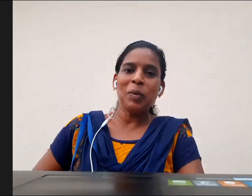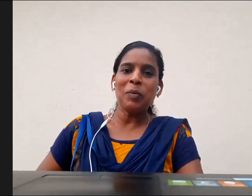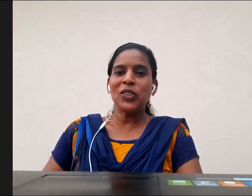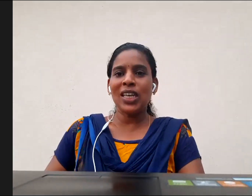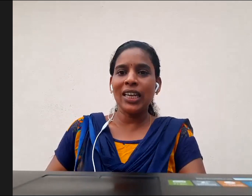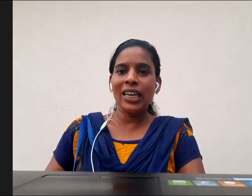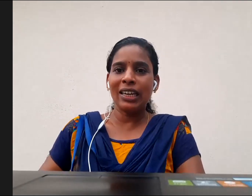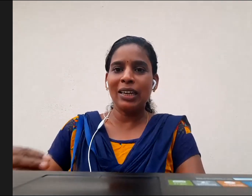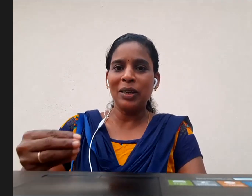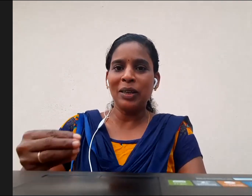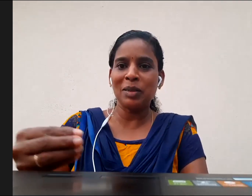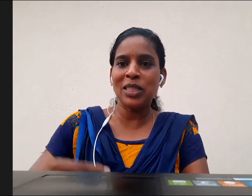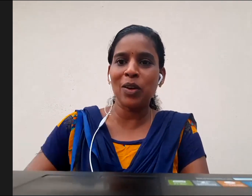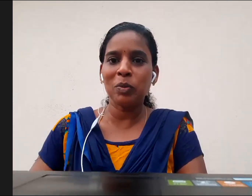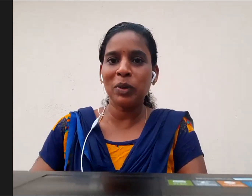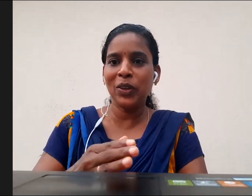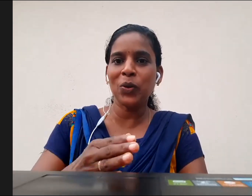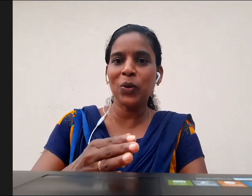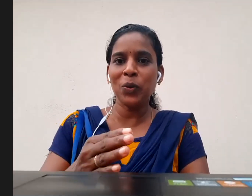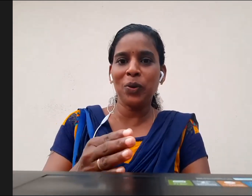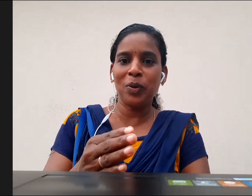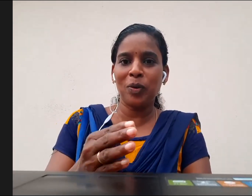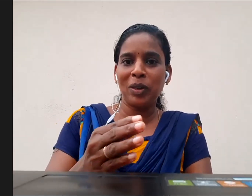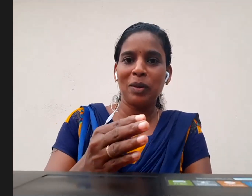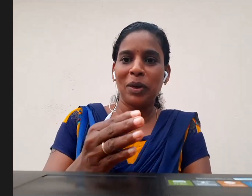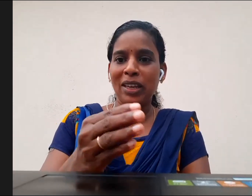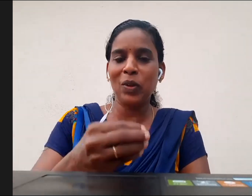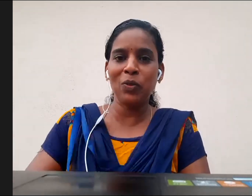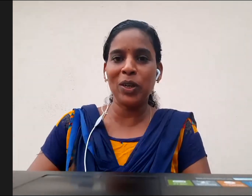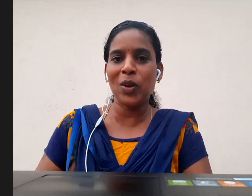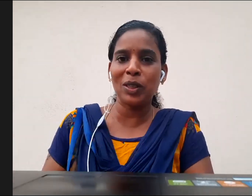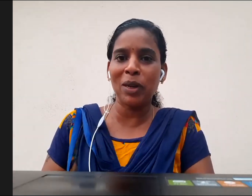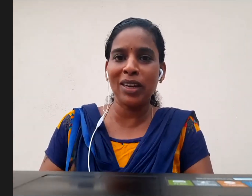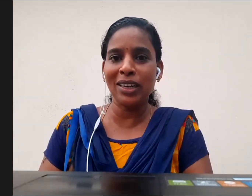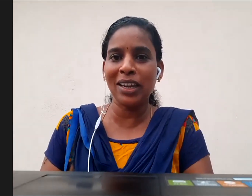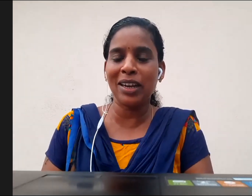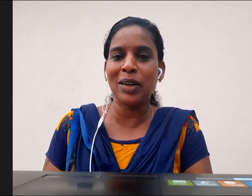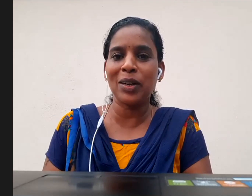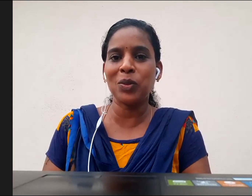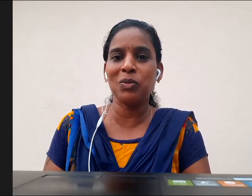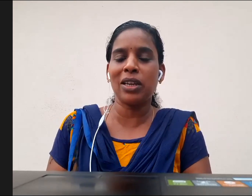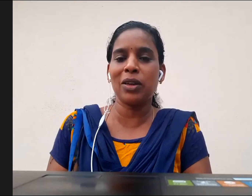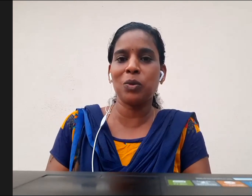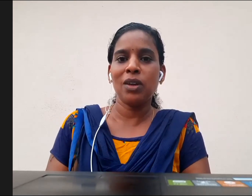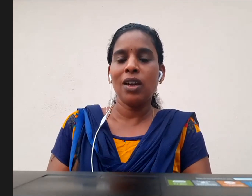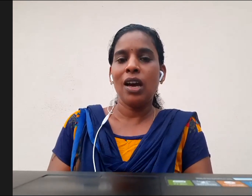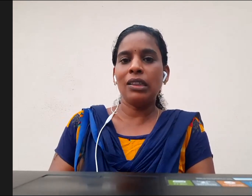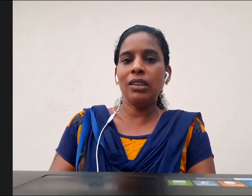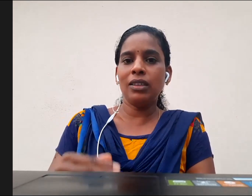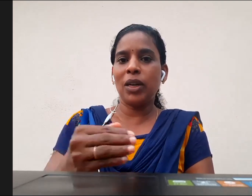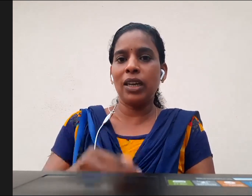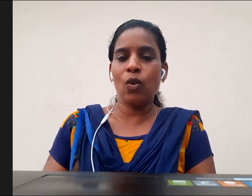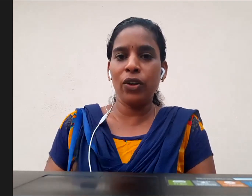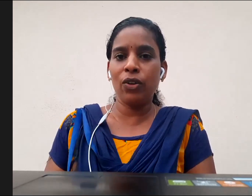ഇപ്പൊ ബൈജു സാറിന്റെ സംസാരവും ഈ ഒരു എന്താ പറയാ ഈ ഒരു വീഡിയോയും തമ്മിൽ ലിങ്ക് ചെയ്യാൻ കഴിയുന്നു എന്ന് വിചാരിക്കുന്നു.